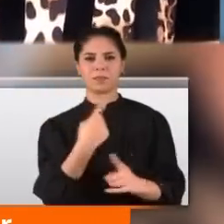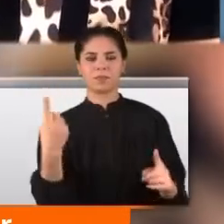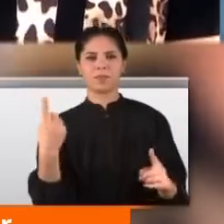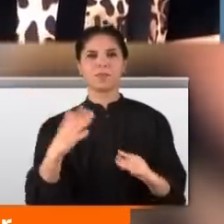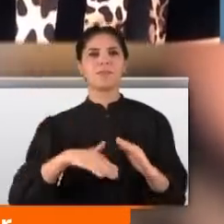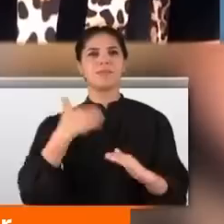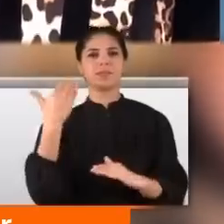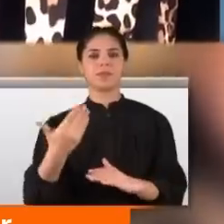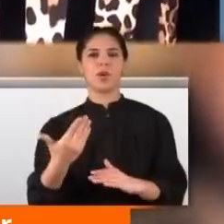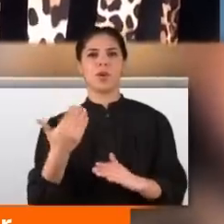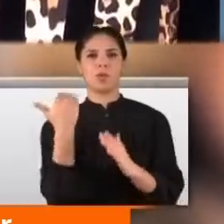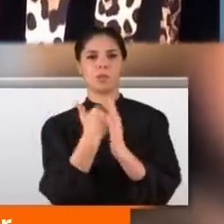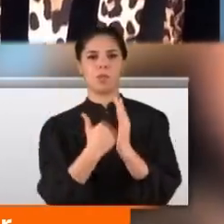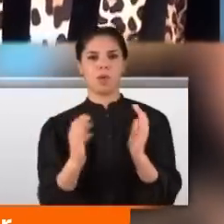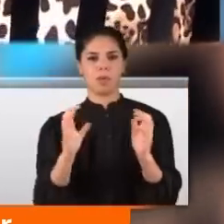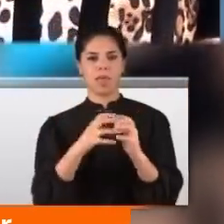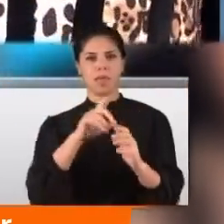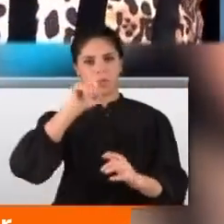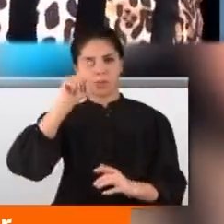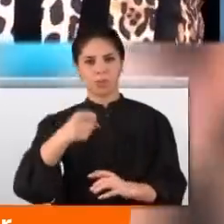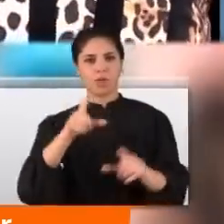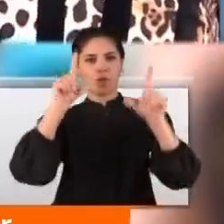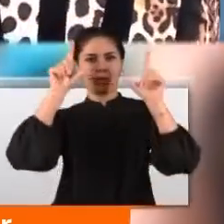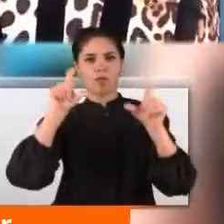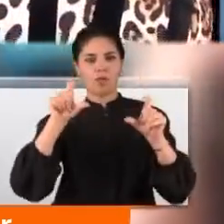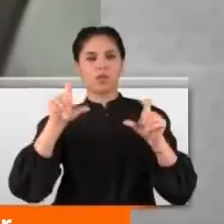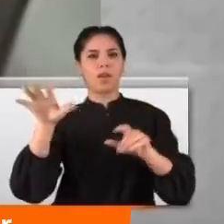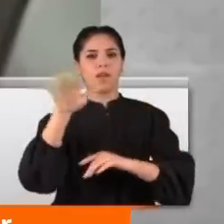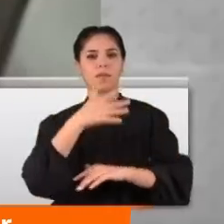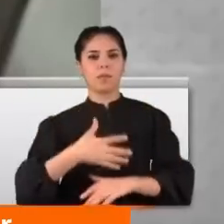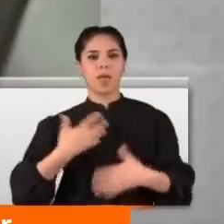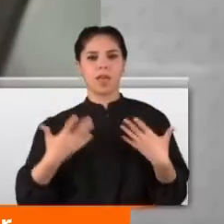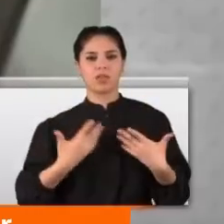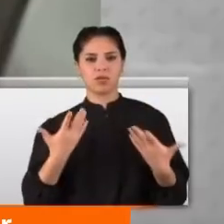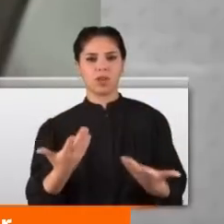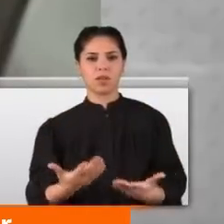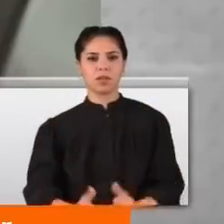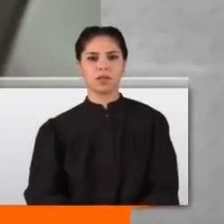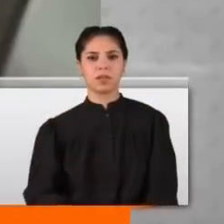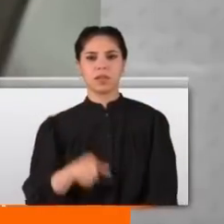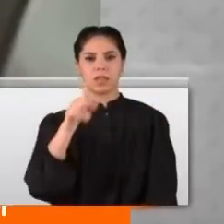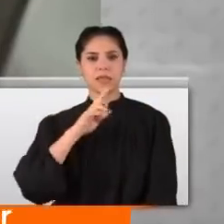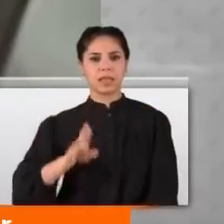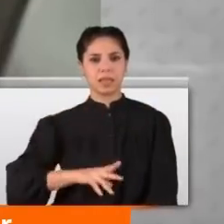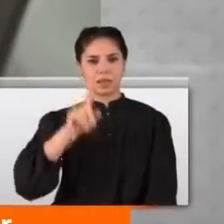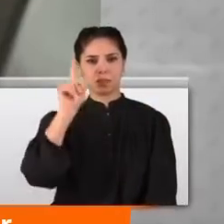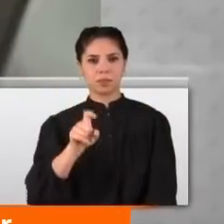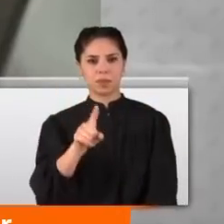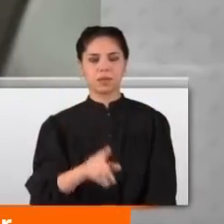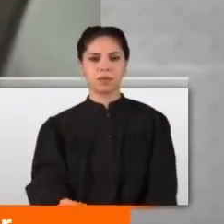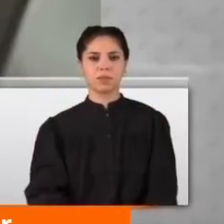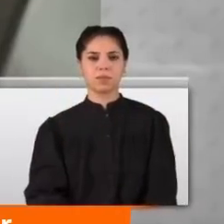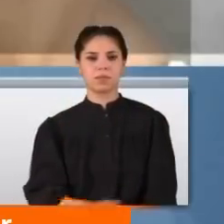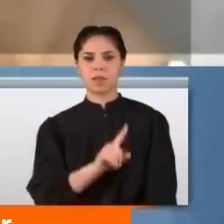İlerleyen dakikalarda program ekibine ulaşan bir fotoğraf heyecan yarattı. Ekrana verin. Senin kızın mı? Hayır. Değil